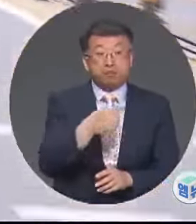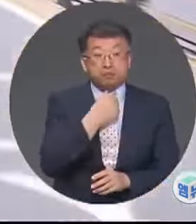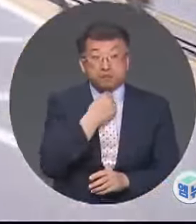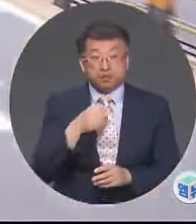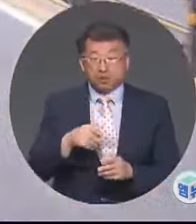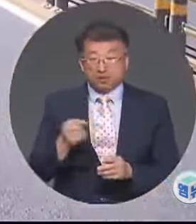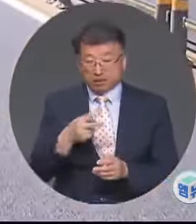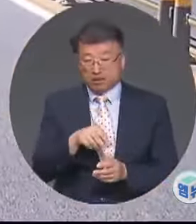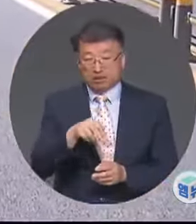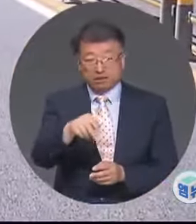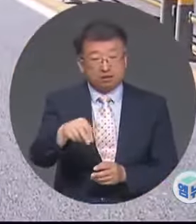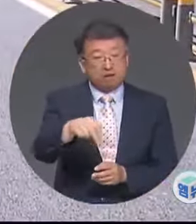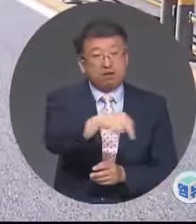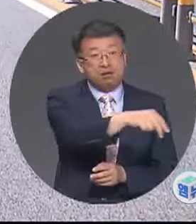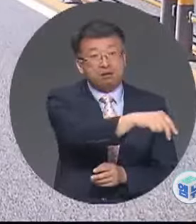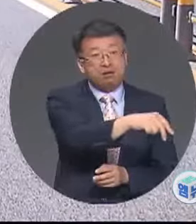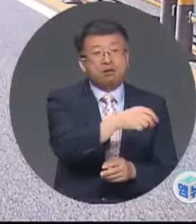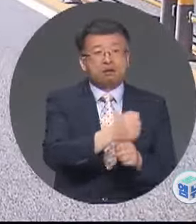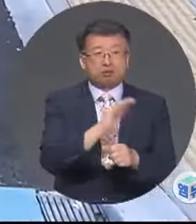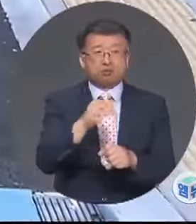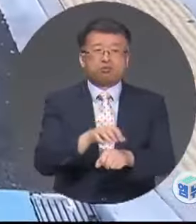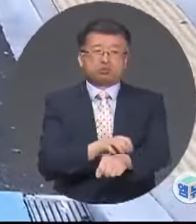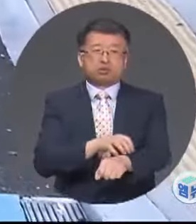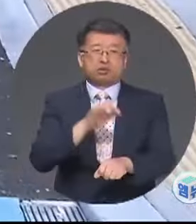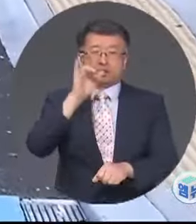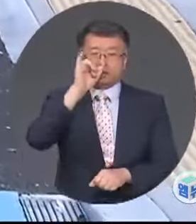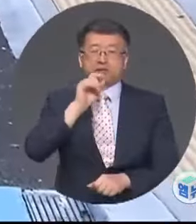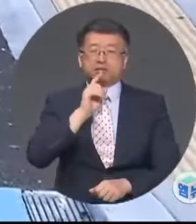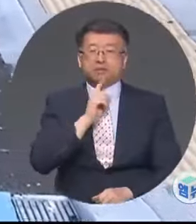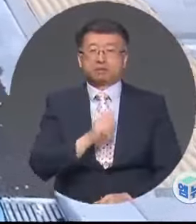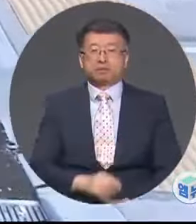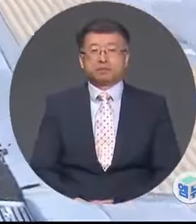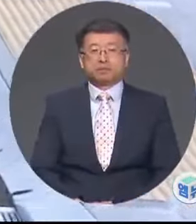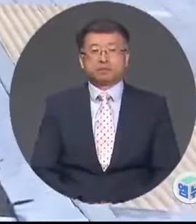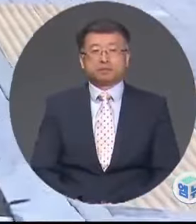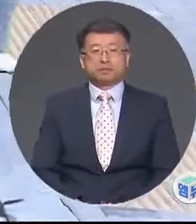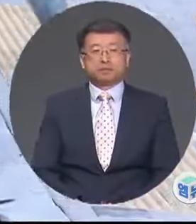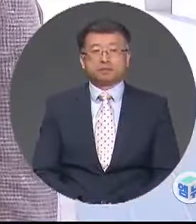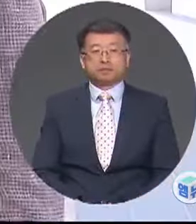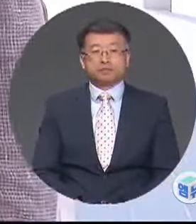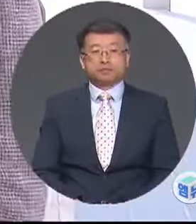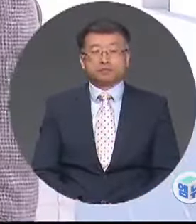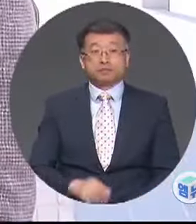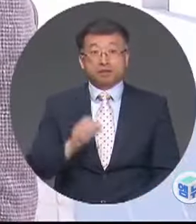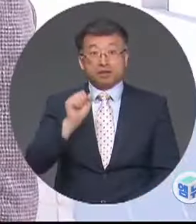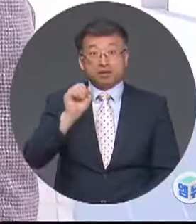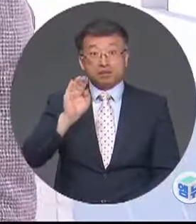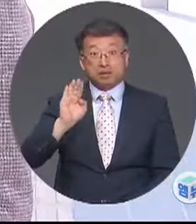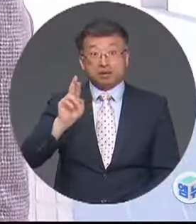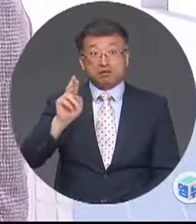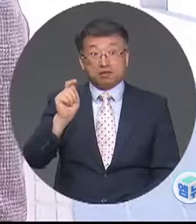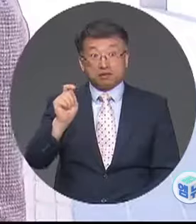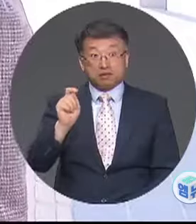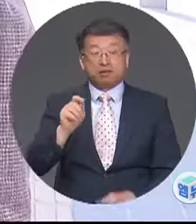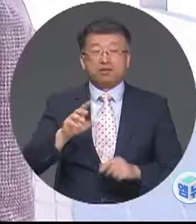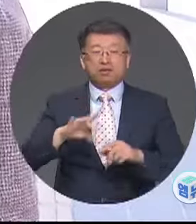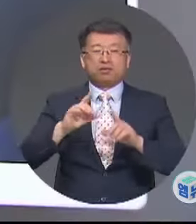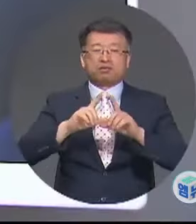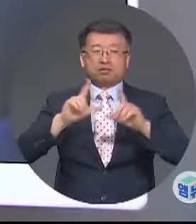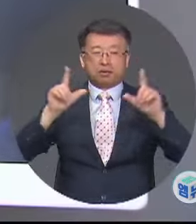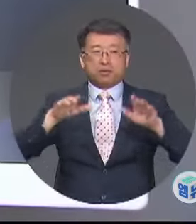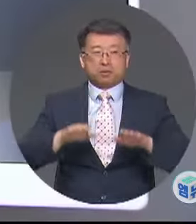가려면 다시 횡단보도를 건너야 하는 불편을 호소하는 시민도 있었습니다. SBRT 개통 후첫 평일을 맞은